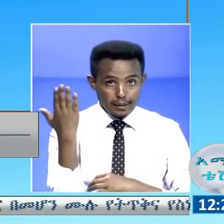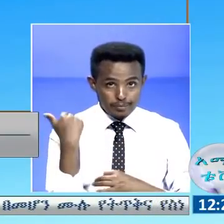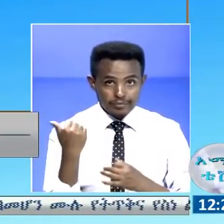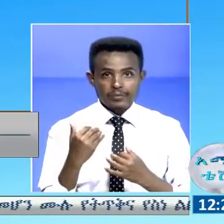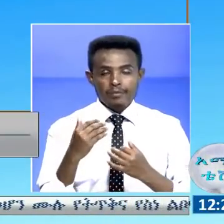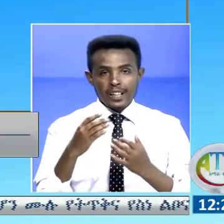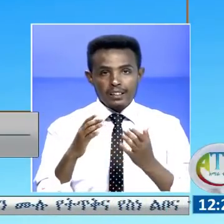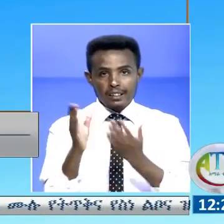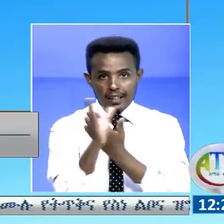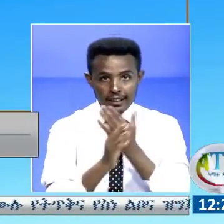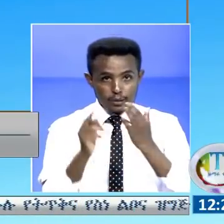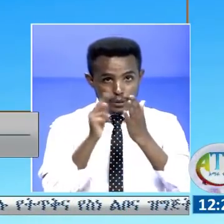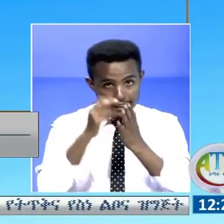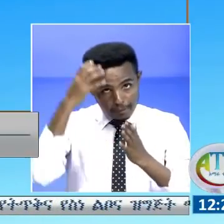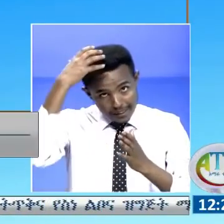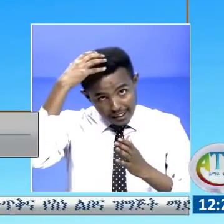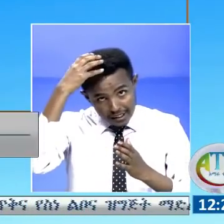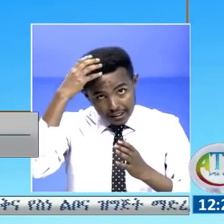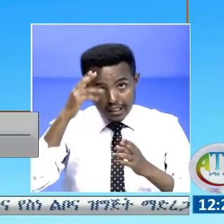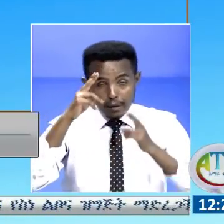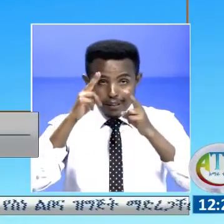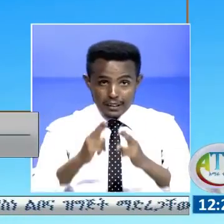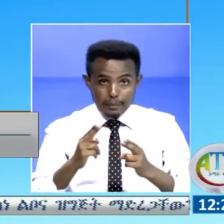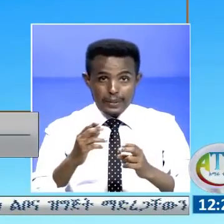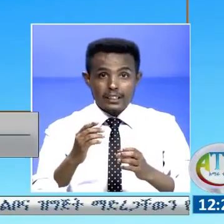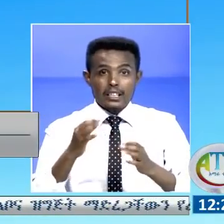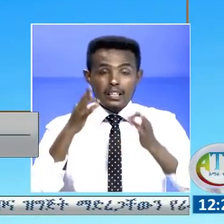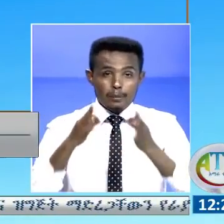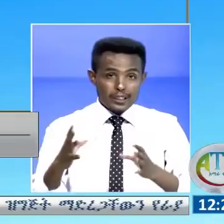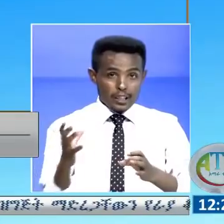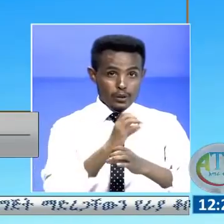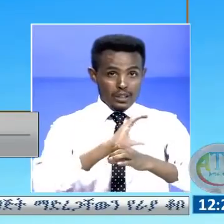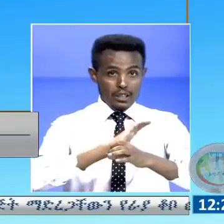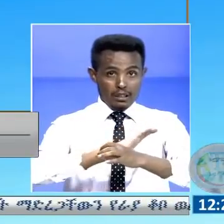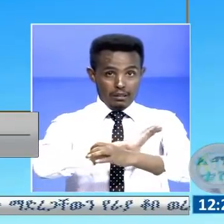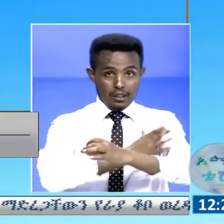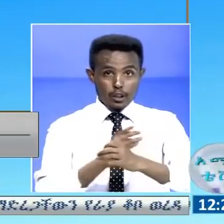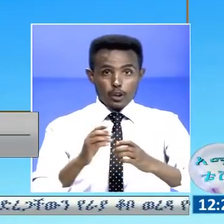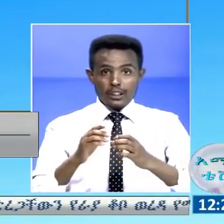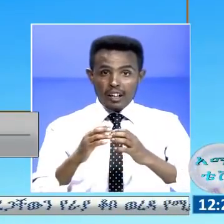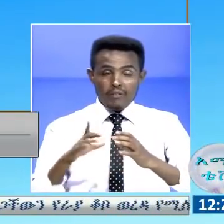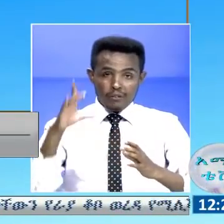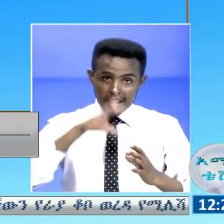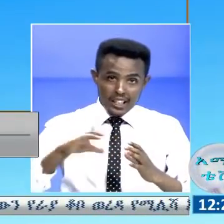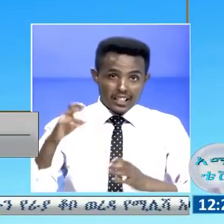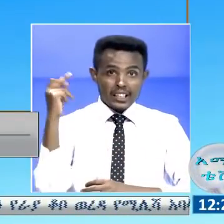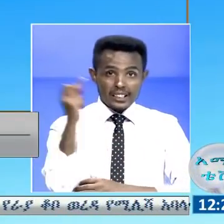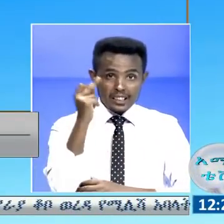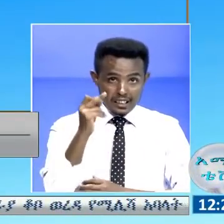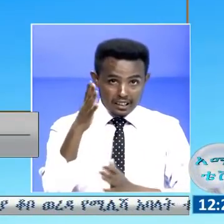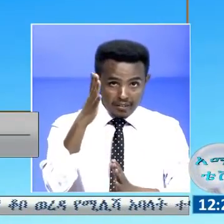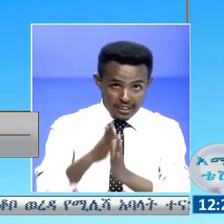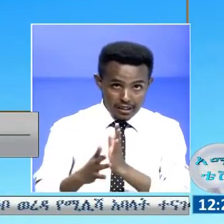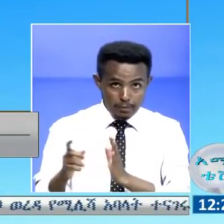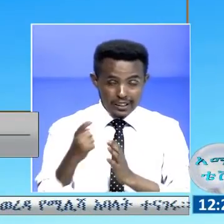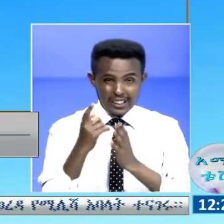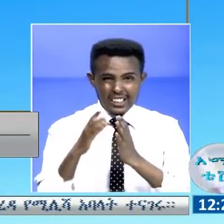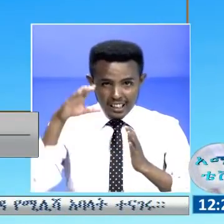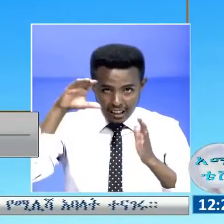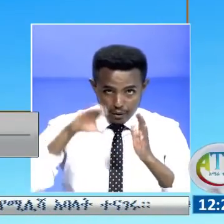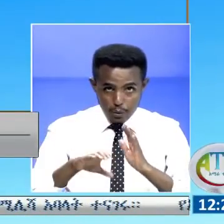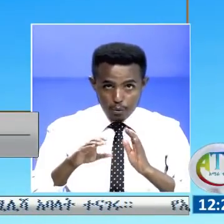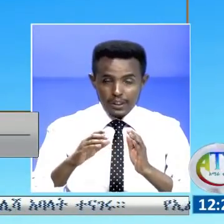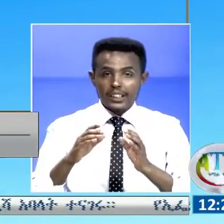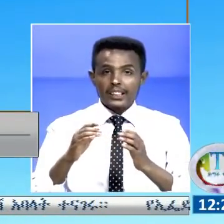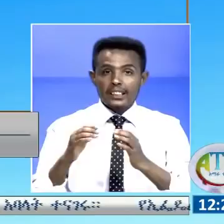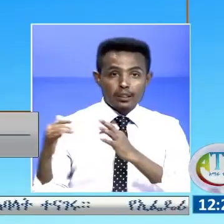ነበር። የሀገሪቱን ህገ መንግስት ለማስከበር እርምጃ እየወሰደ ያለው ኃይል ከፍተኛ የጦር ጀብዶ እየፈጸመ ተገዶ እየተዋጋ